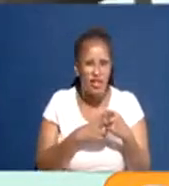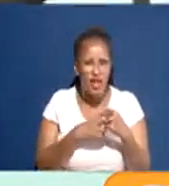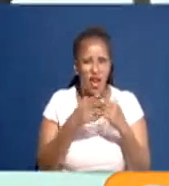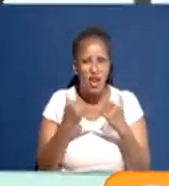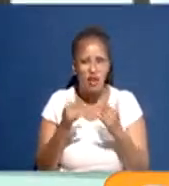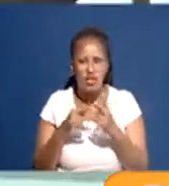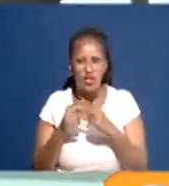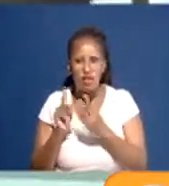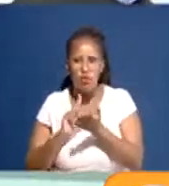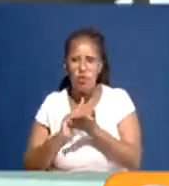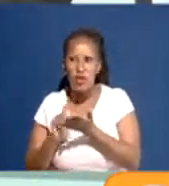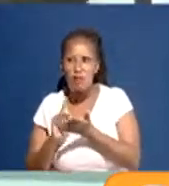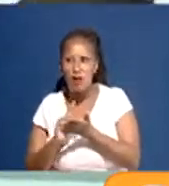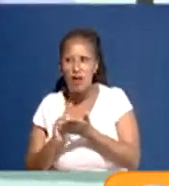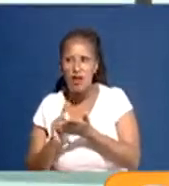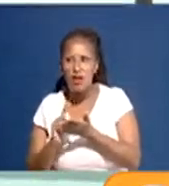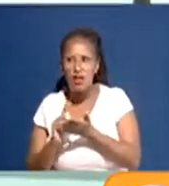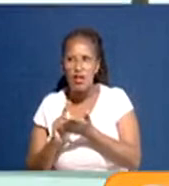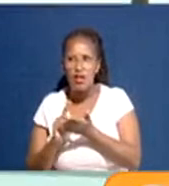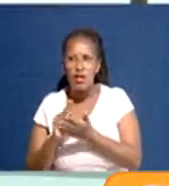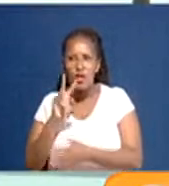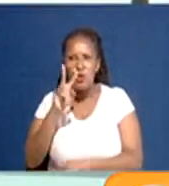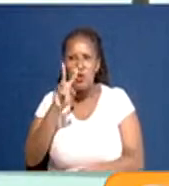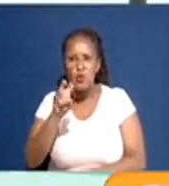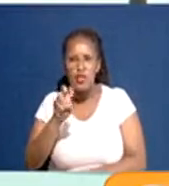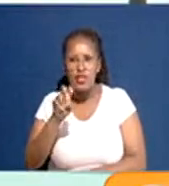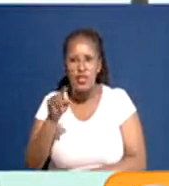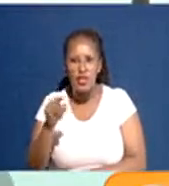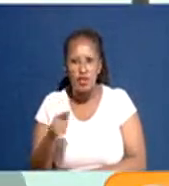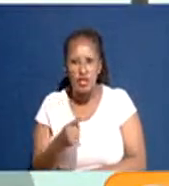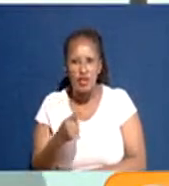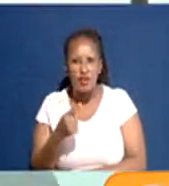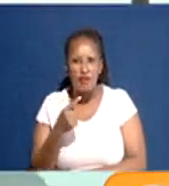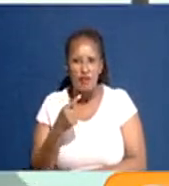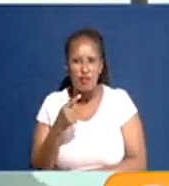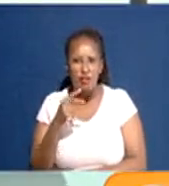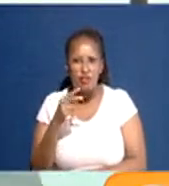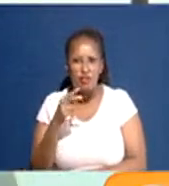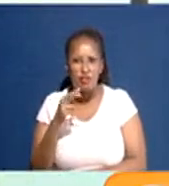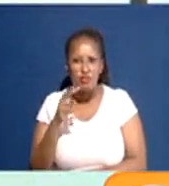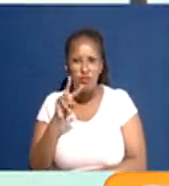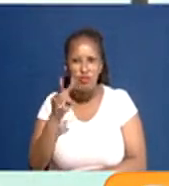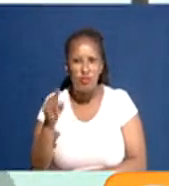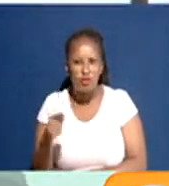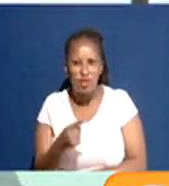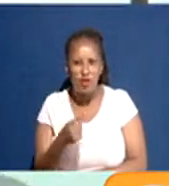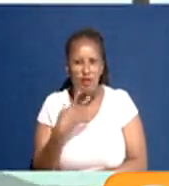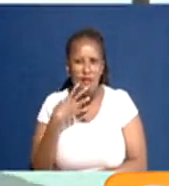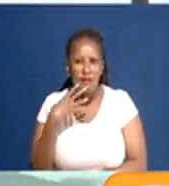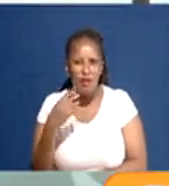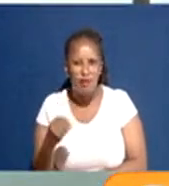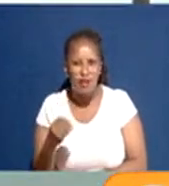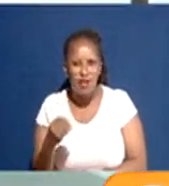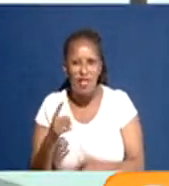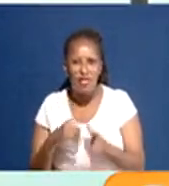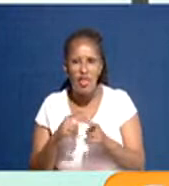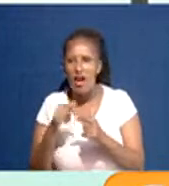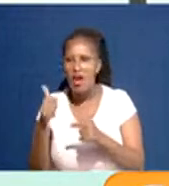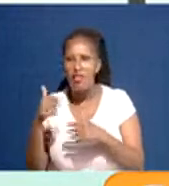shilingi 27,500. Na hao wengine katikati hapo watalipalipa hapo kidogo kidogo namna